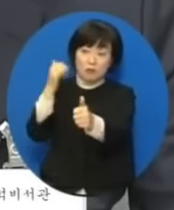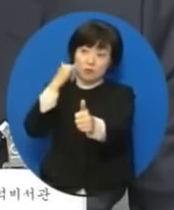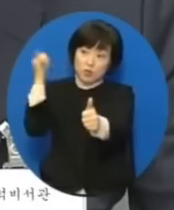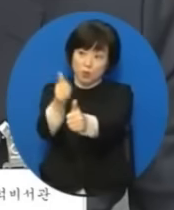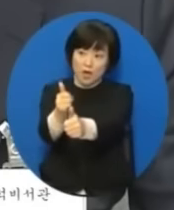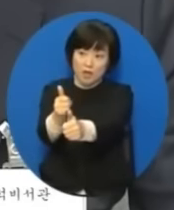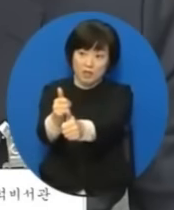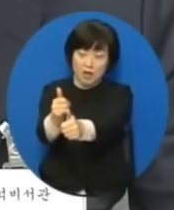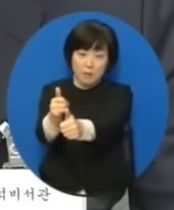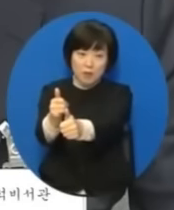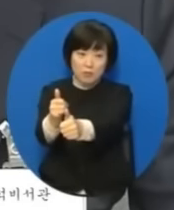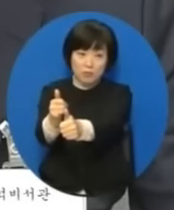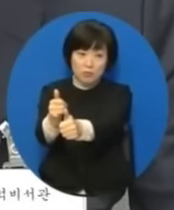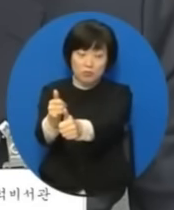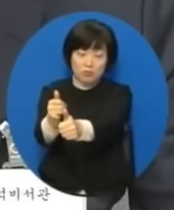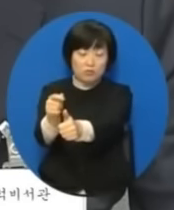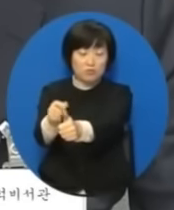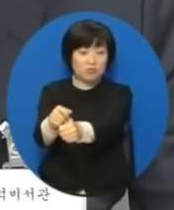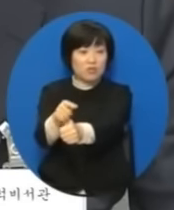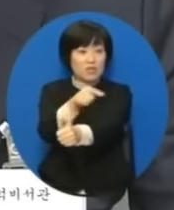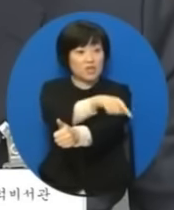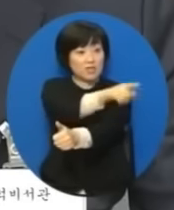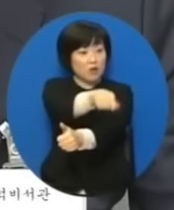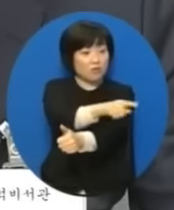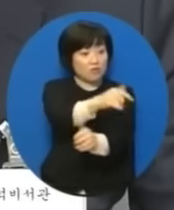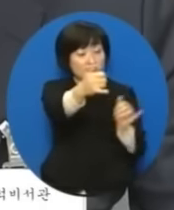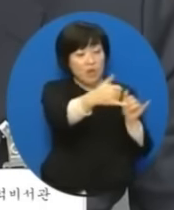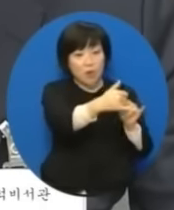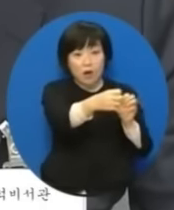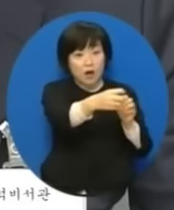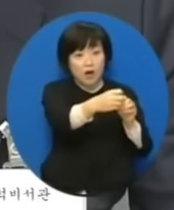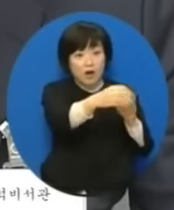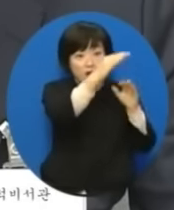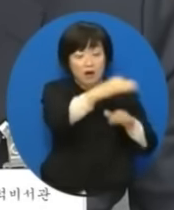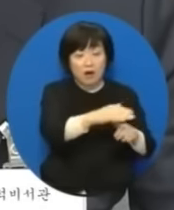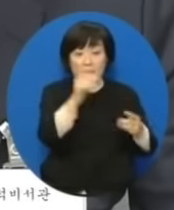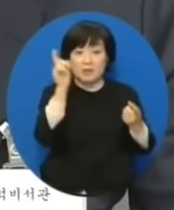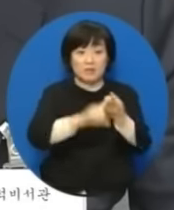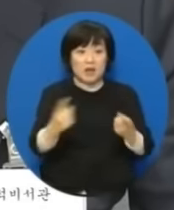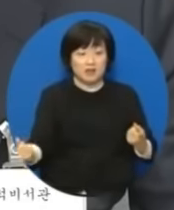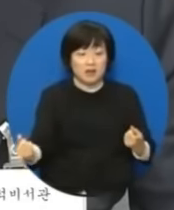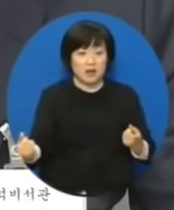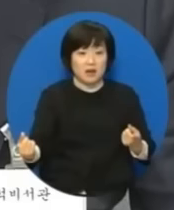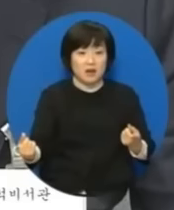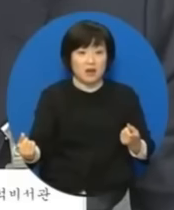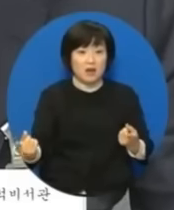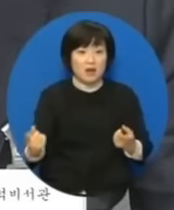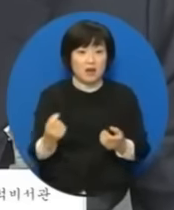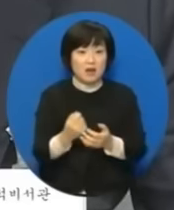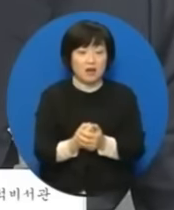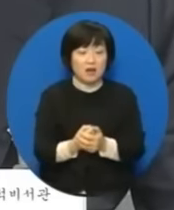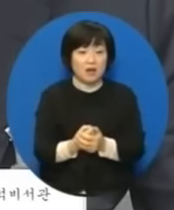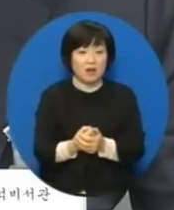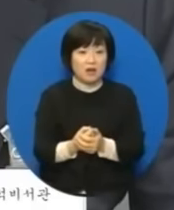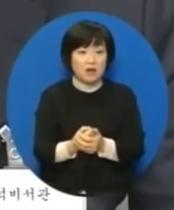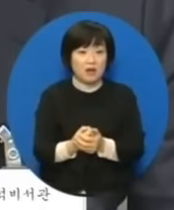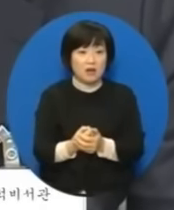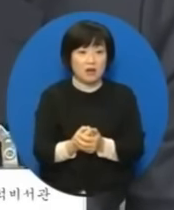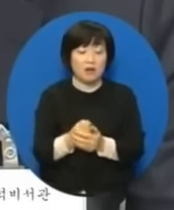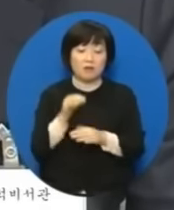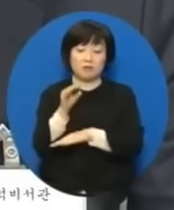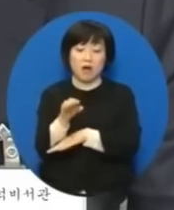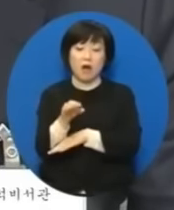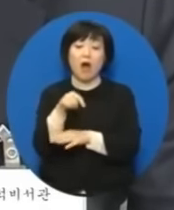10시 29분부터 10시 50분까지 관용차에 있었다고 자기는 얘기합니다. 맞는 말입니다. 문건에도 그렇게